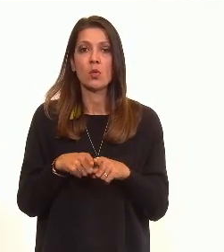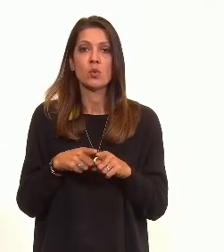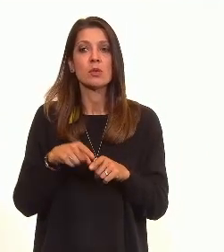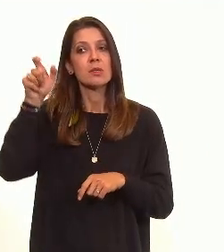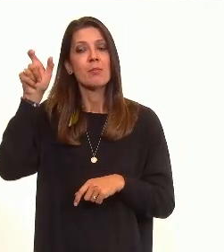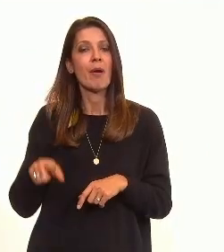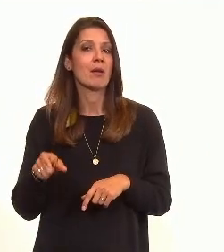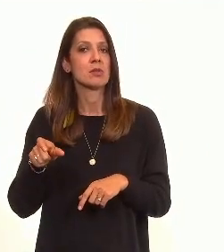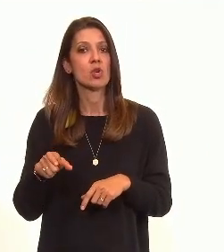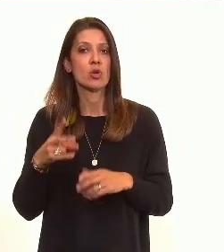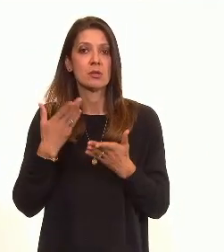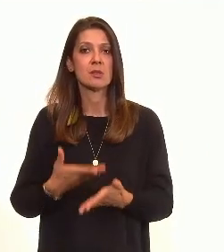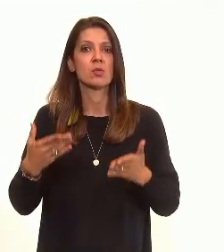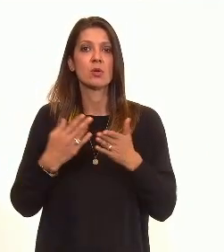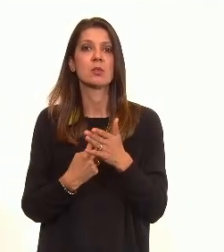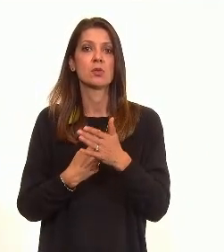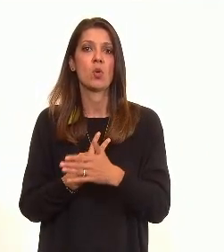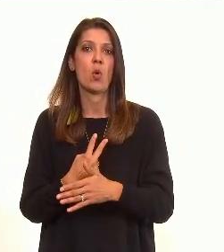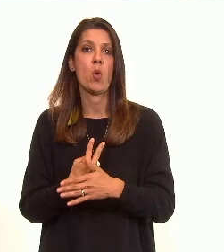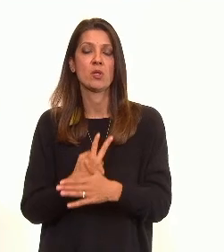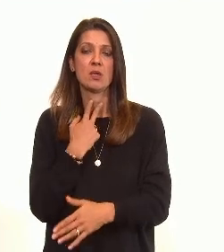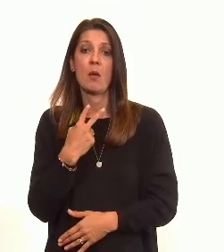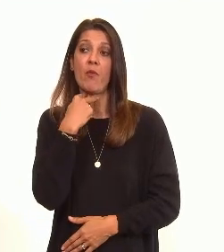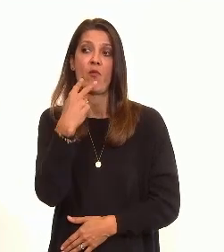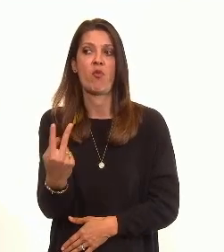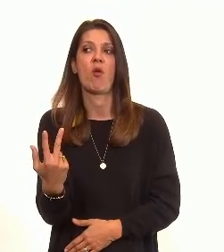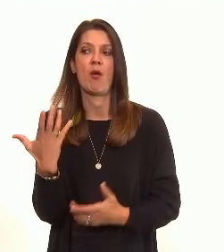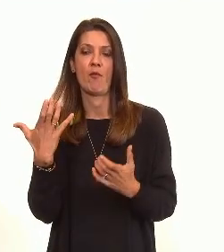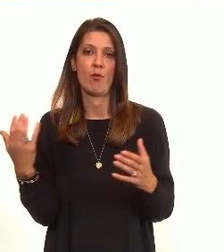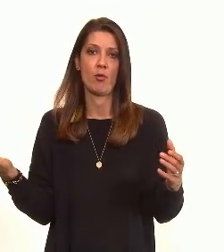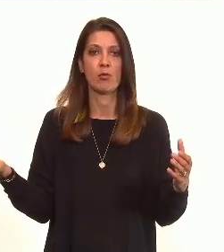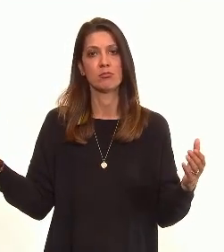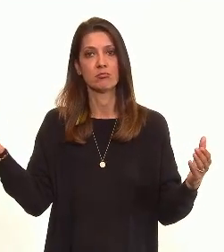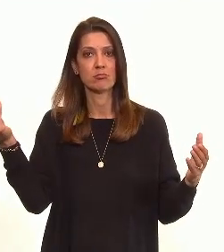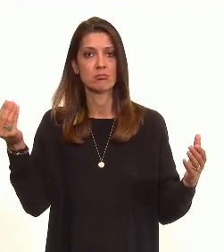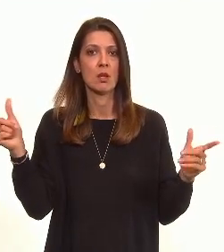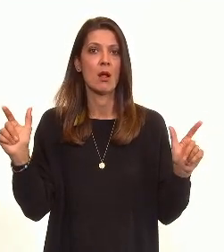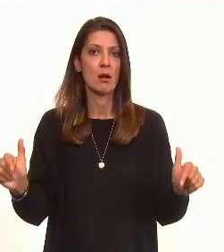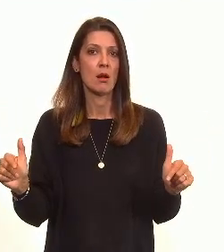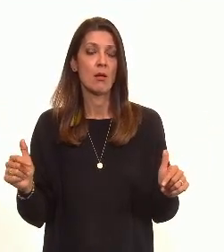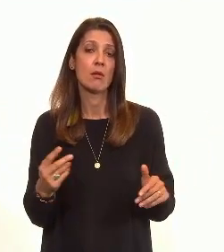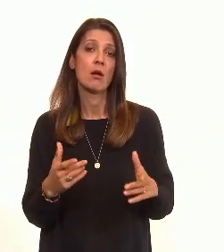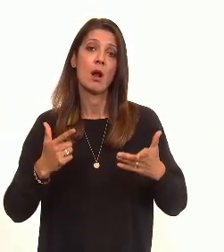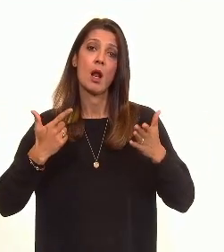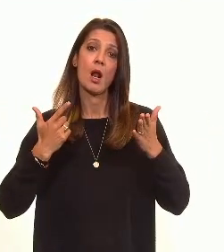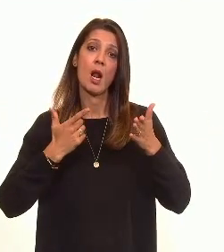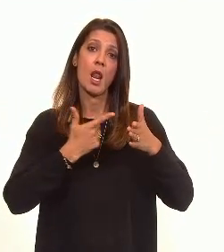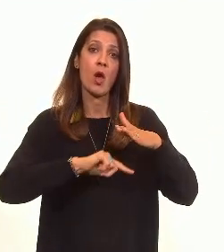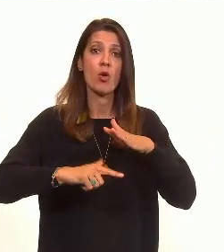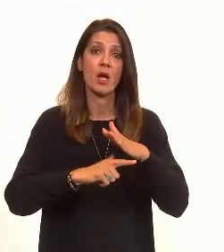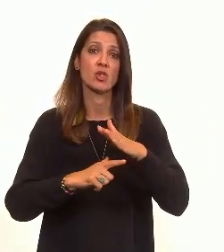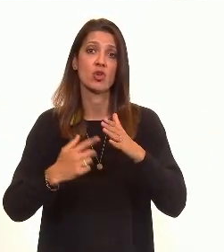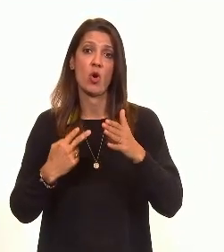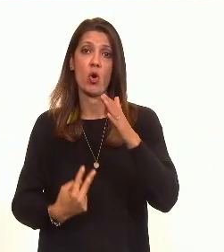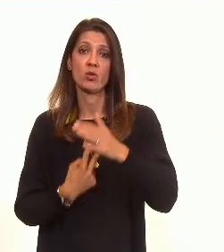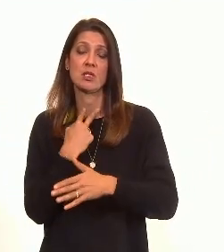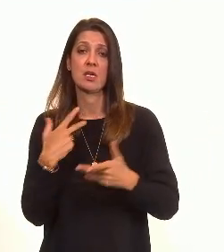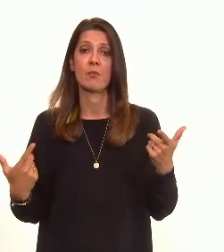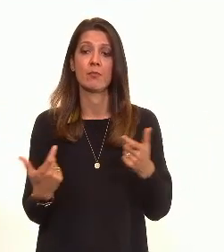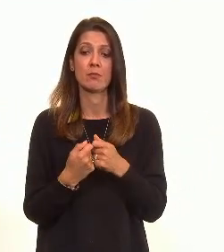vie, mise en place de nouveaux équipements publics. Chacun et chacune peut participer aux réunions et commissions programmées régulièrement tout au long de